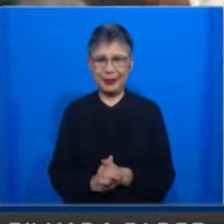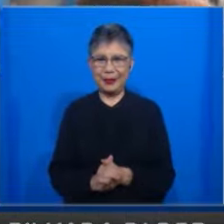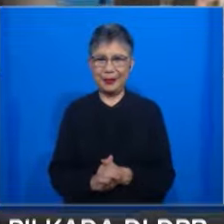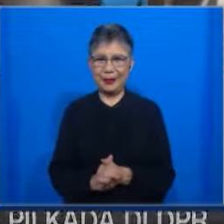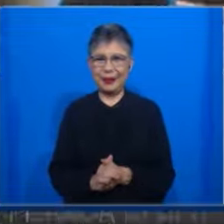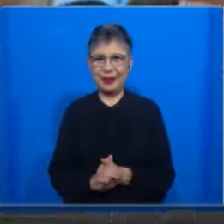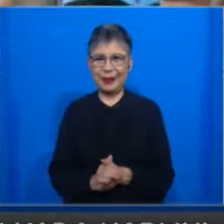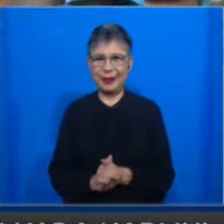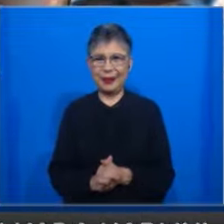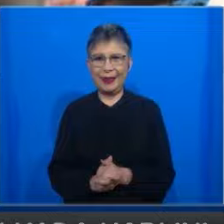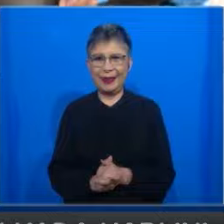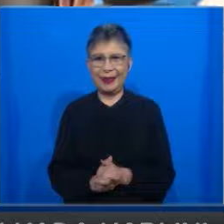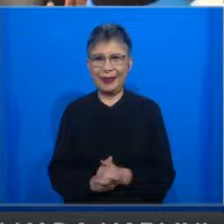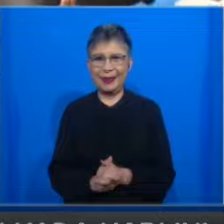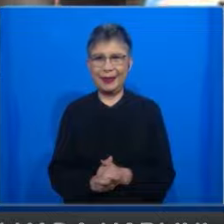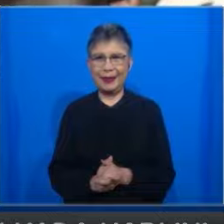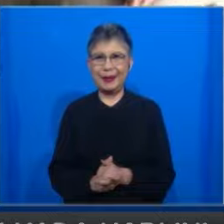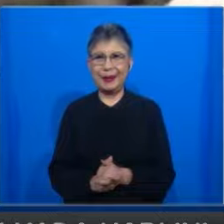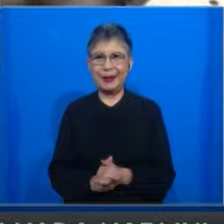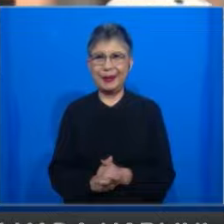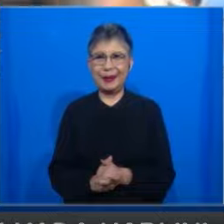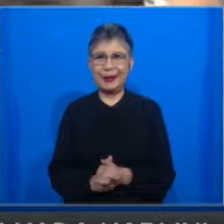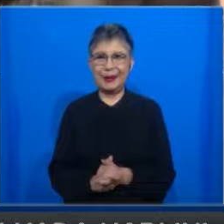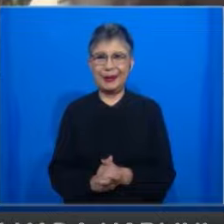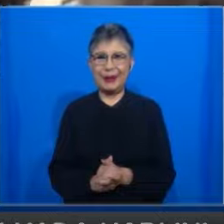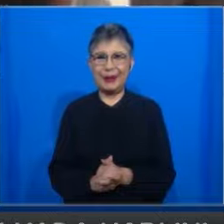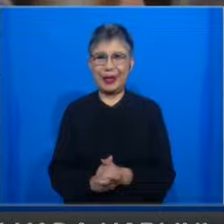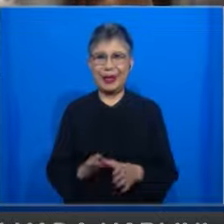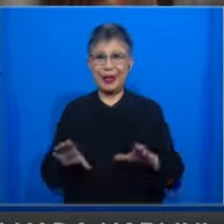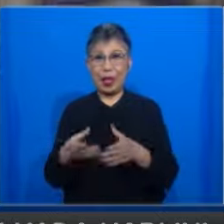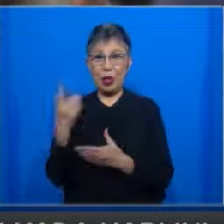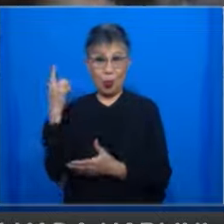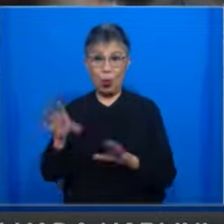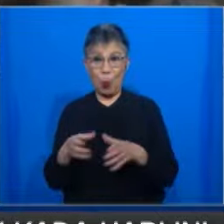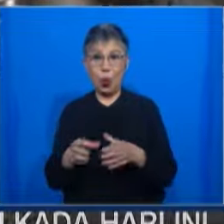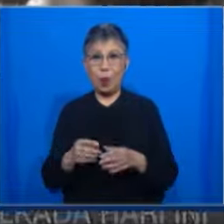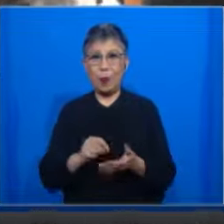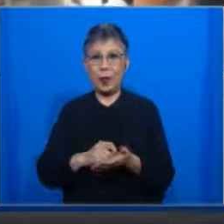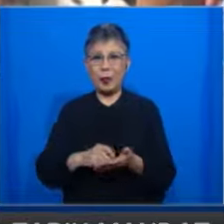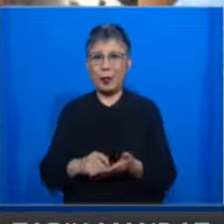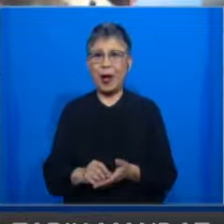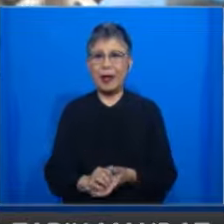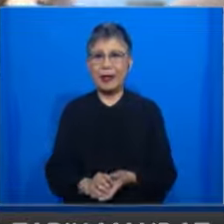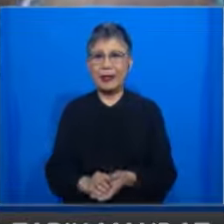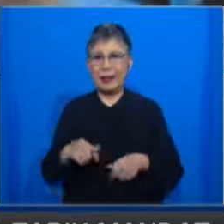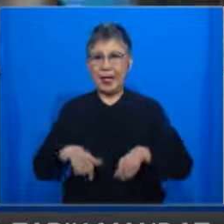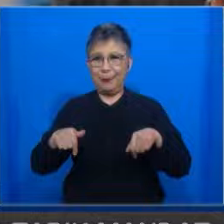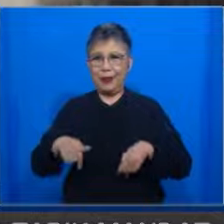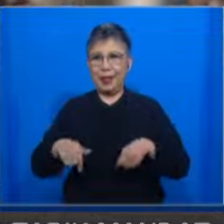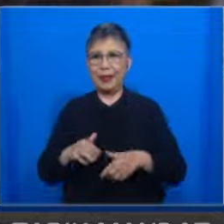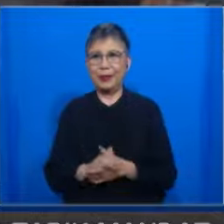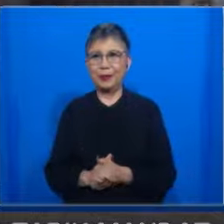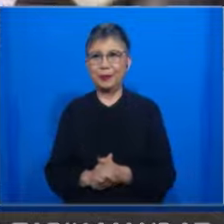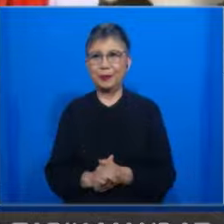dulu aspirasi-aspirasi yang disampaikan oleh kelompok mahasiswa yang baru saja berada di tempat kami melakukan di depan gedung